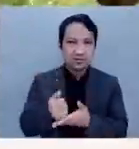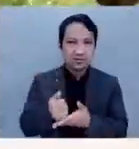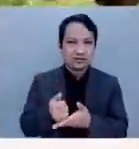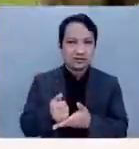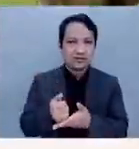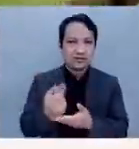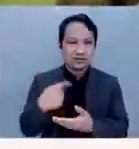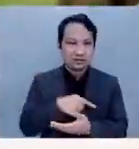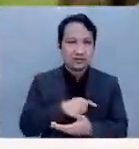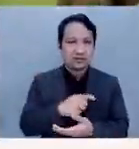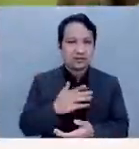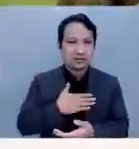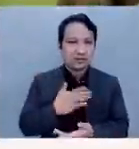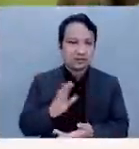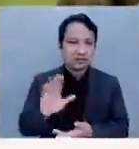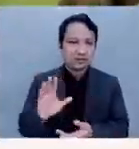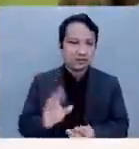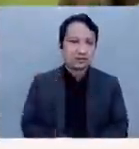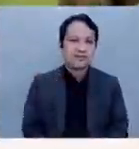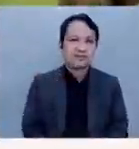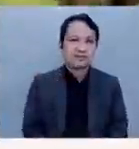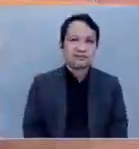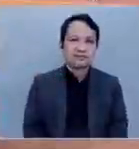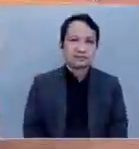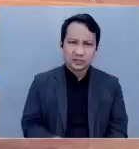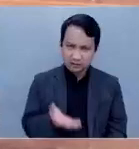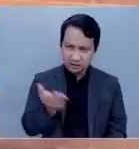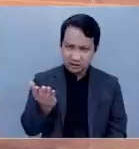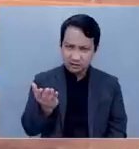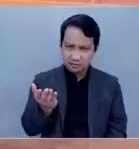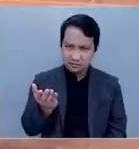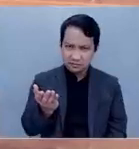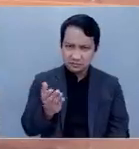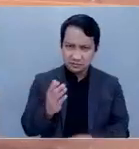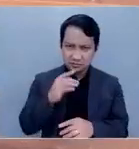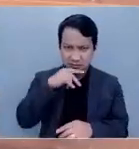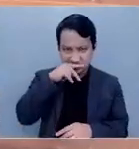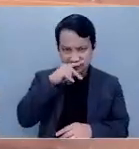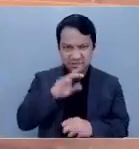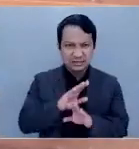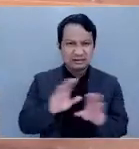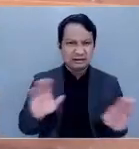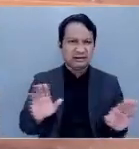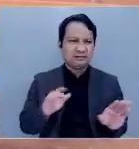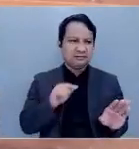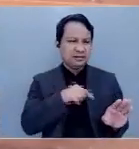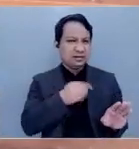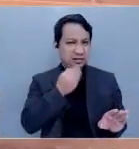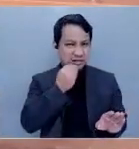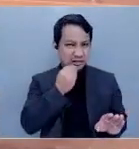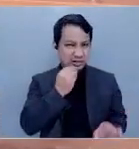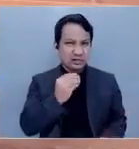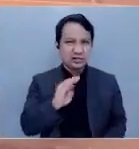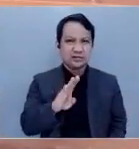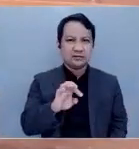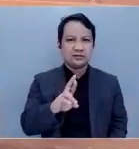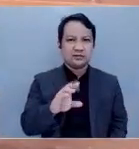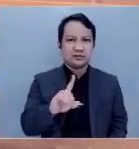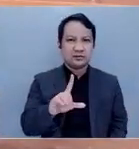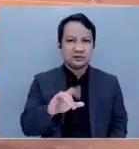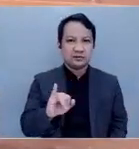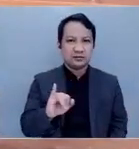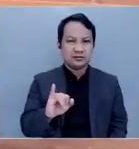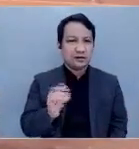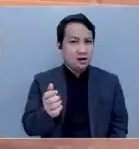mga gains. Okay. Eh para sa mga chikiting na ayaw nila kumain ng broccoli. Paano